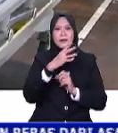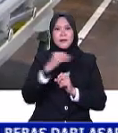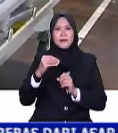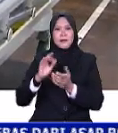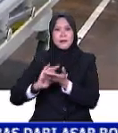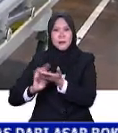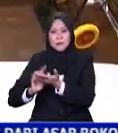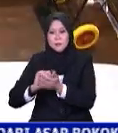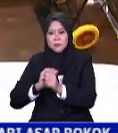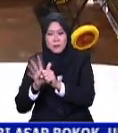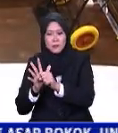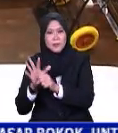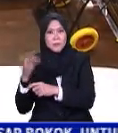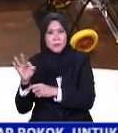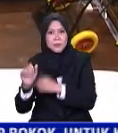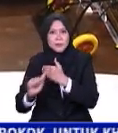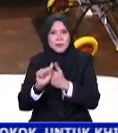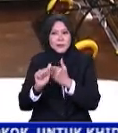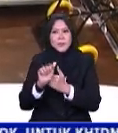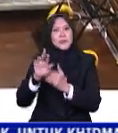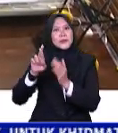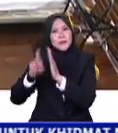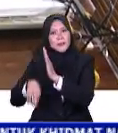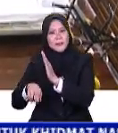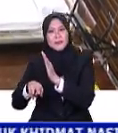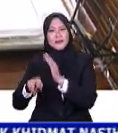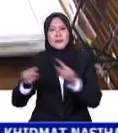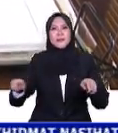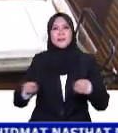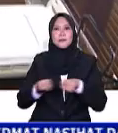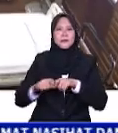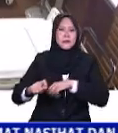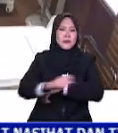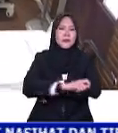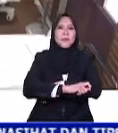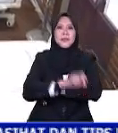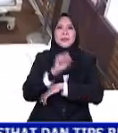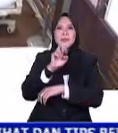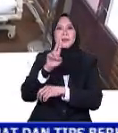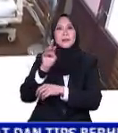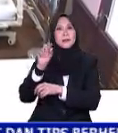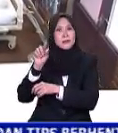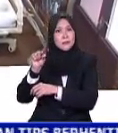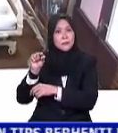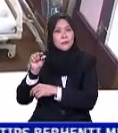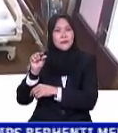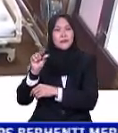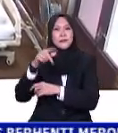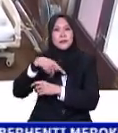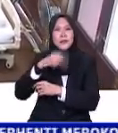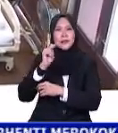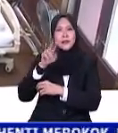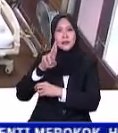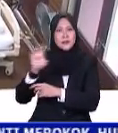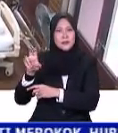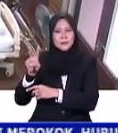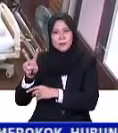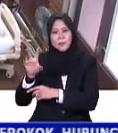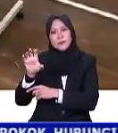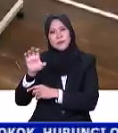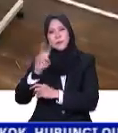dan rawatan covid-19 berisiko rendah di taman SPO pertanian Malaysia sedang maibs pkrc maaps